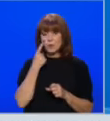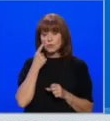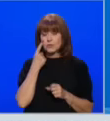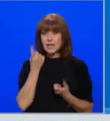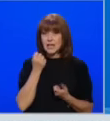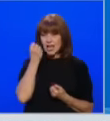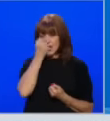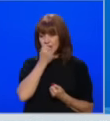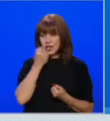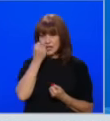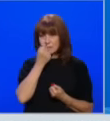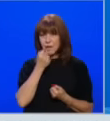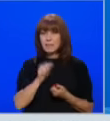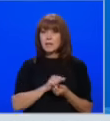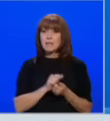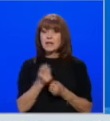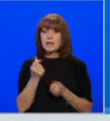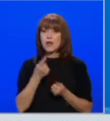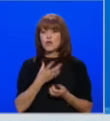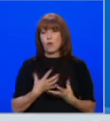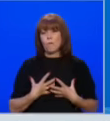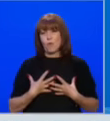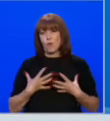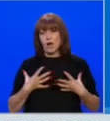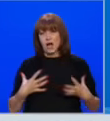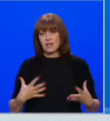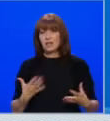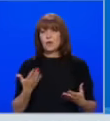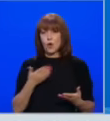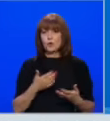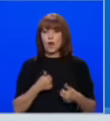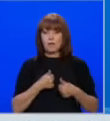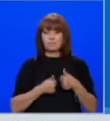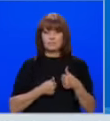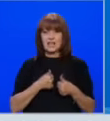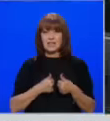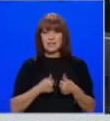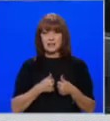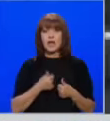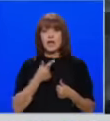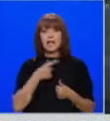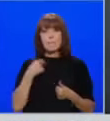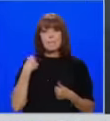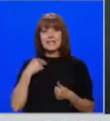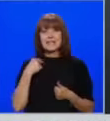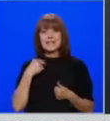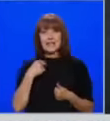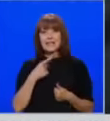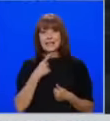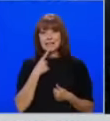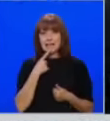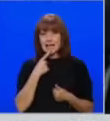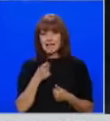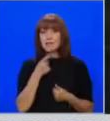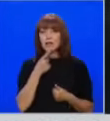пари. Коломойски беше милиардерът, който застана зад кандидатурата за президент на Владимир Зеленски. Олигархът е заподозрян,